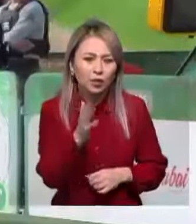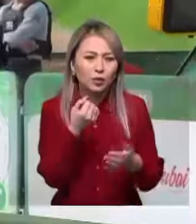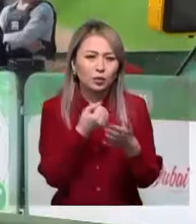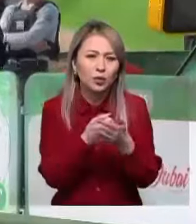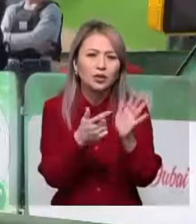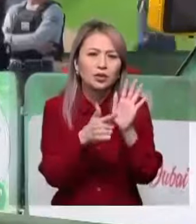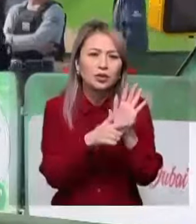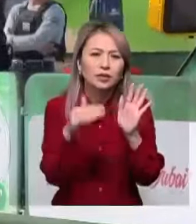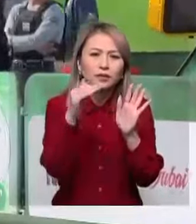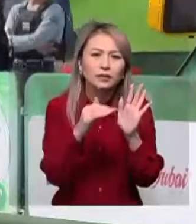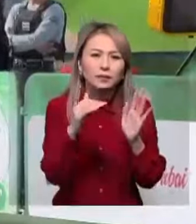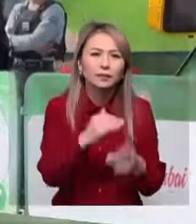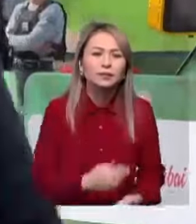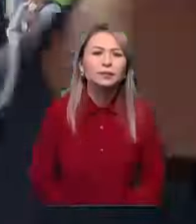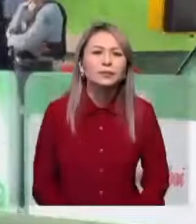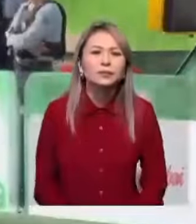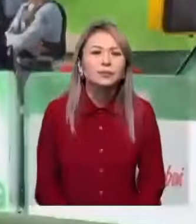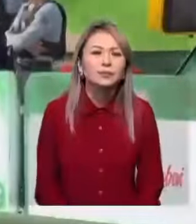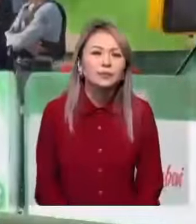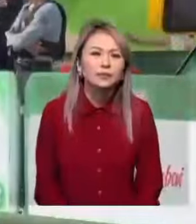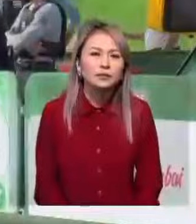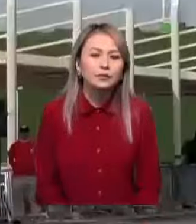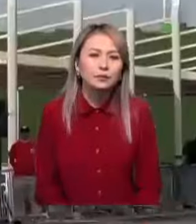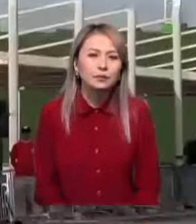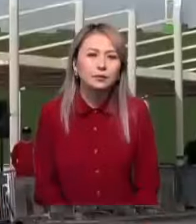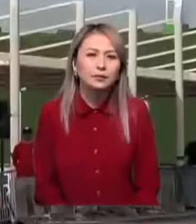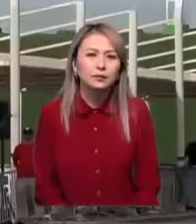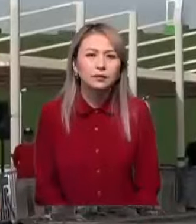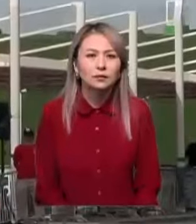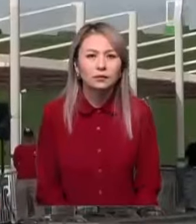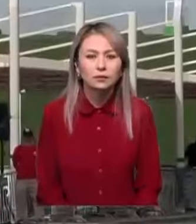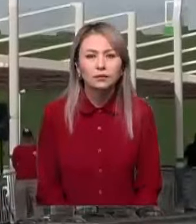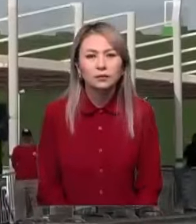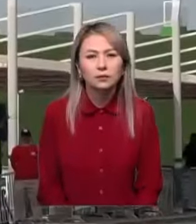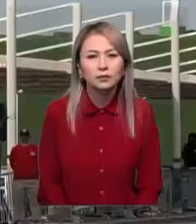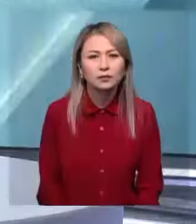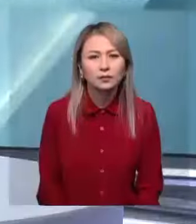ақпанға дейін жалғасады. Бибігүл Нысанбаева, Ералы Төлеш, 24 кезек, Біріккен Араб Әмірлігі.